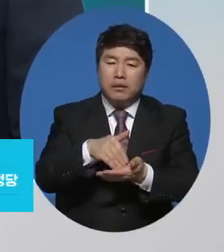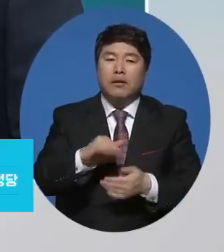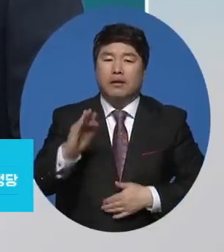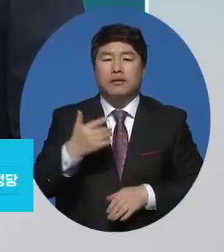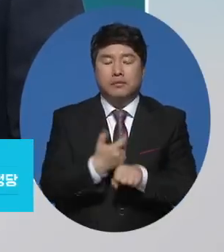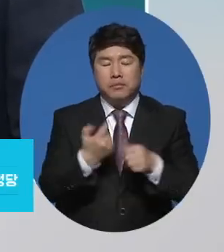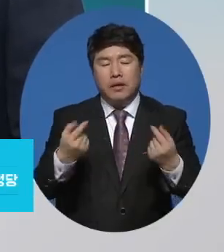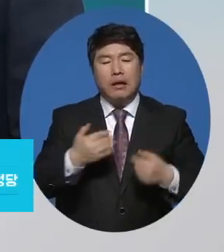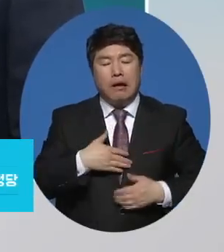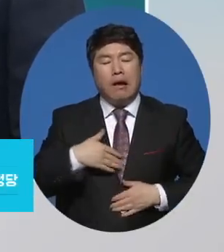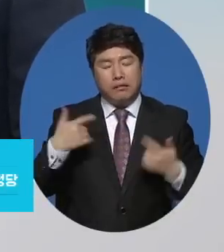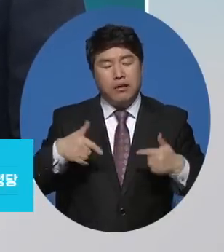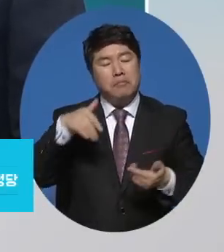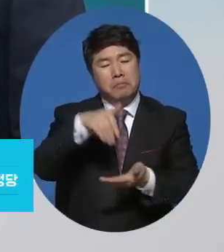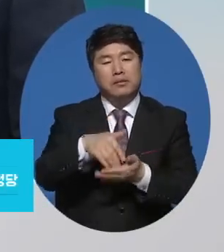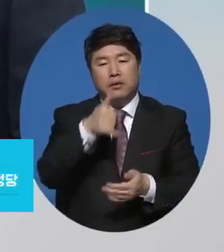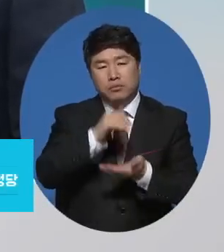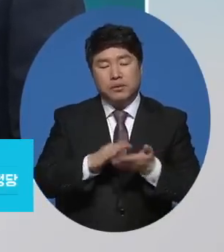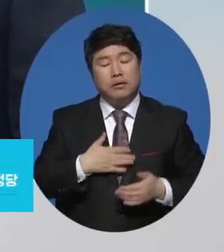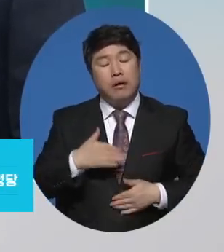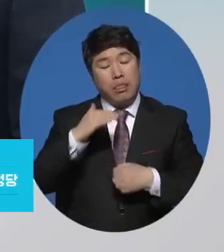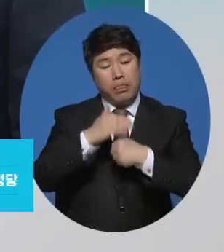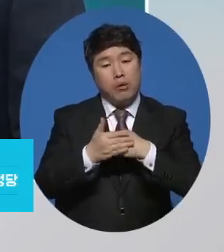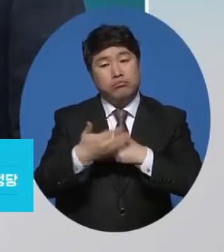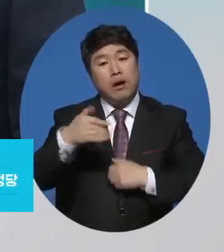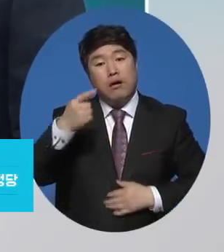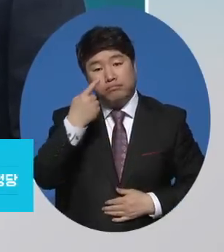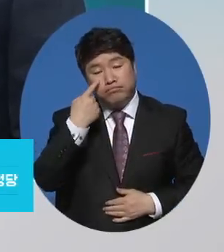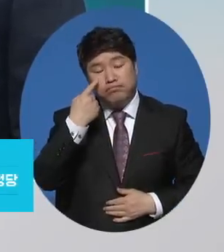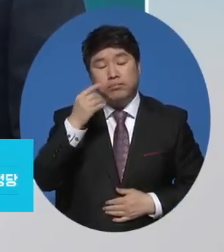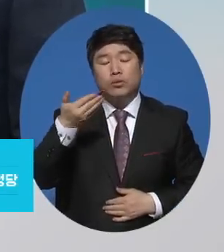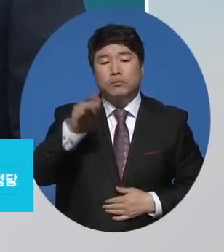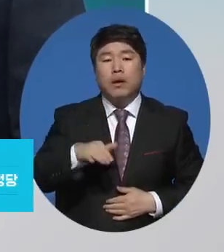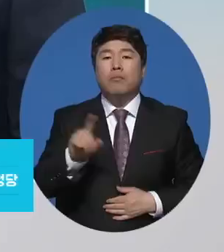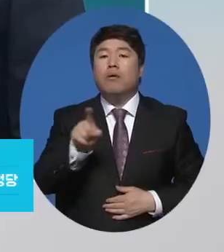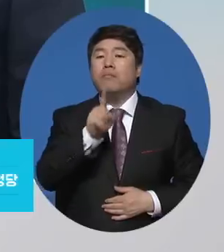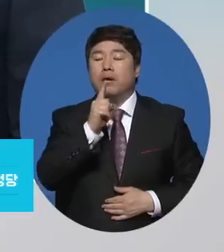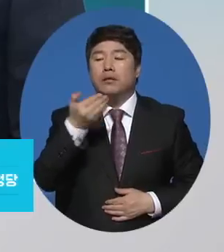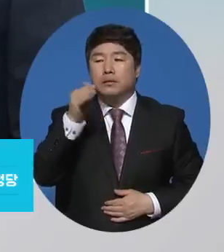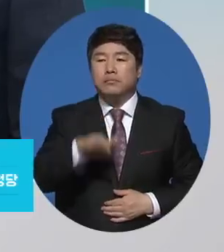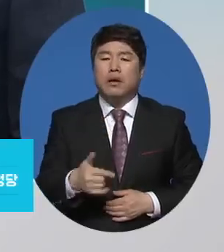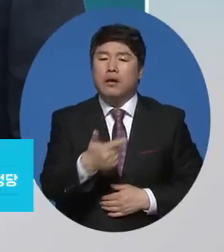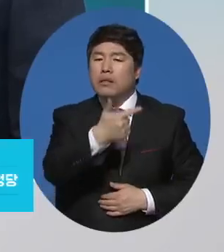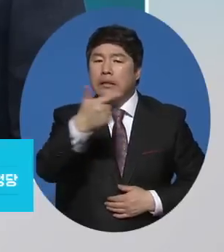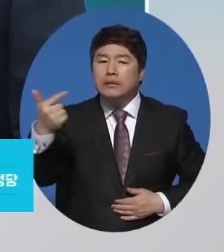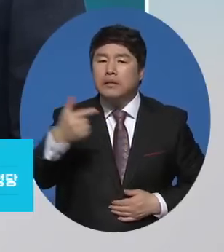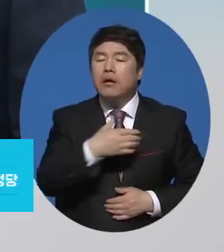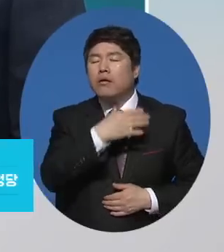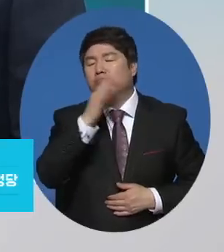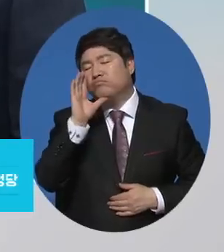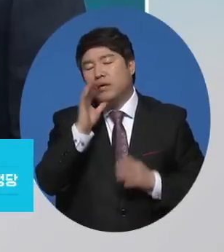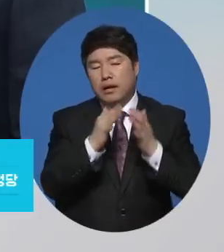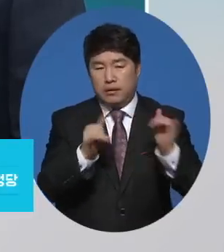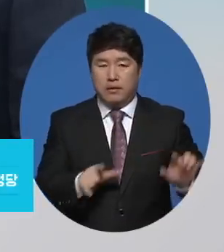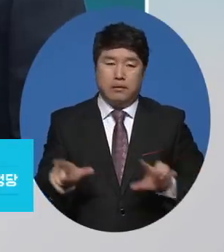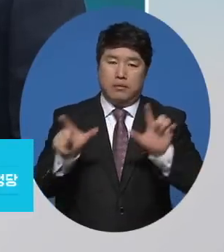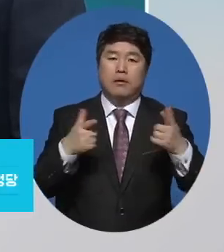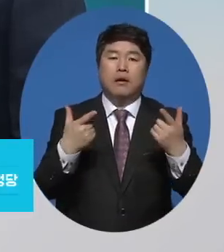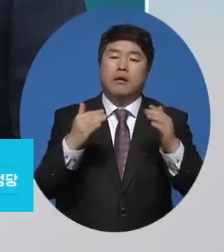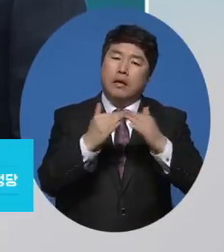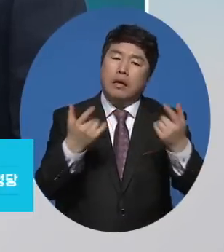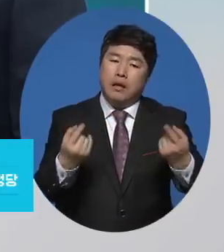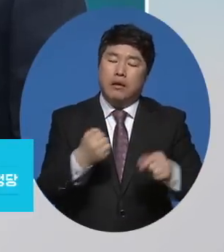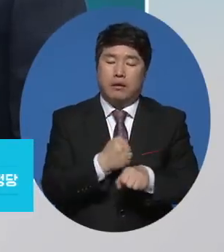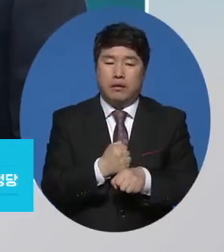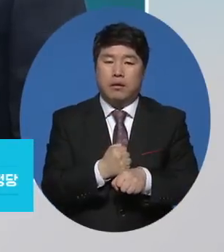있 하는 생각입니다 왜냐하면 제가 대구도가 보지만 정말 어떤 얘기까지 나오냐면 거대한 양이다 예 대구에 제대로